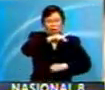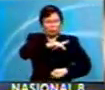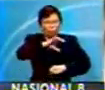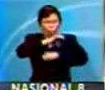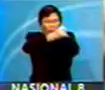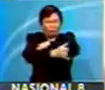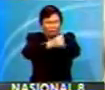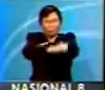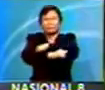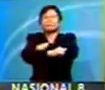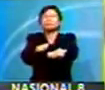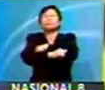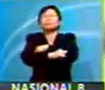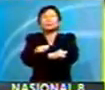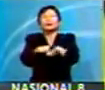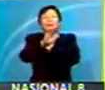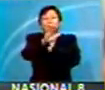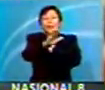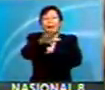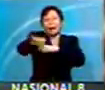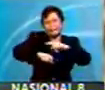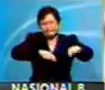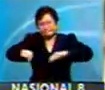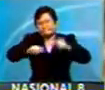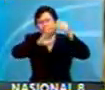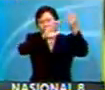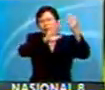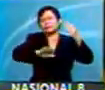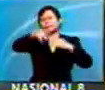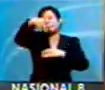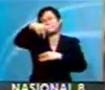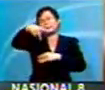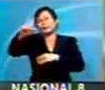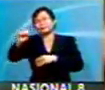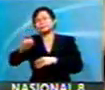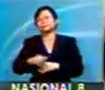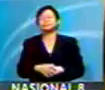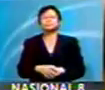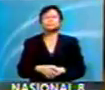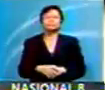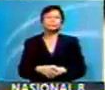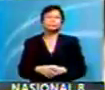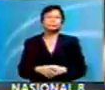negara Tan Sri Khalid Abu Bakar supaya mengambil tindakan terhadap mereka u